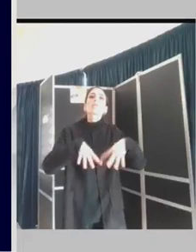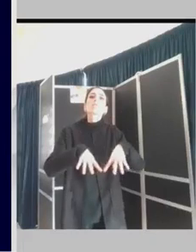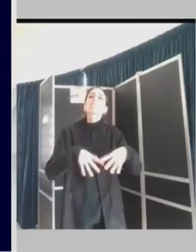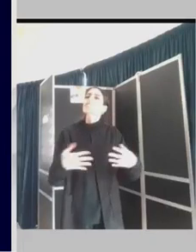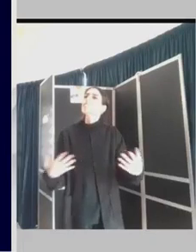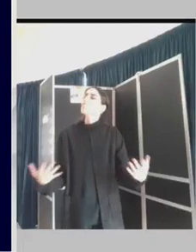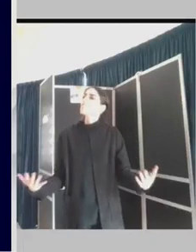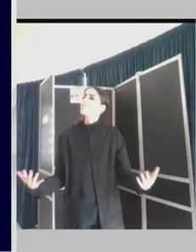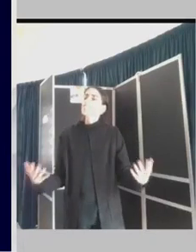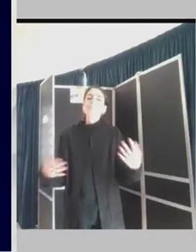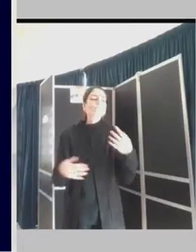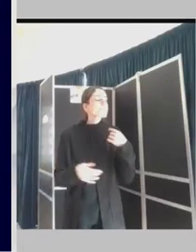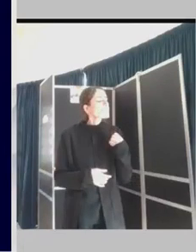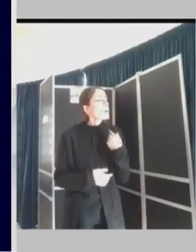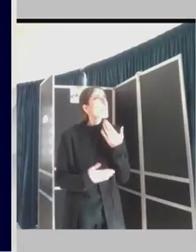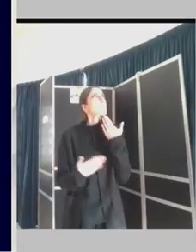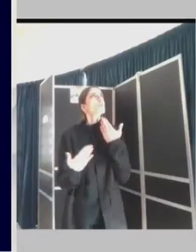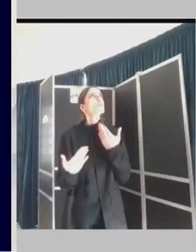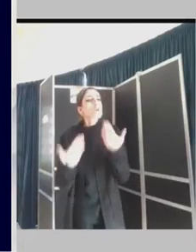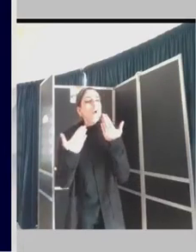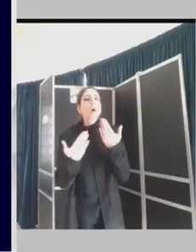ma soprattutto su questo, che è uno di quelli